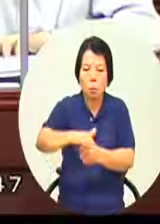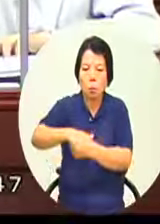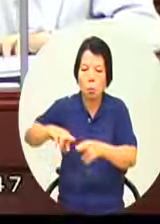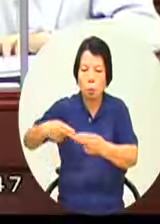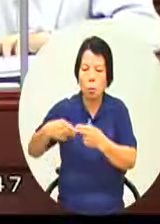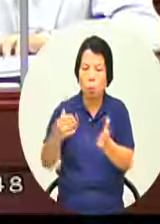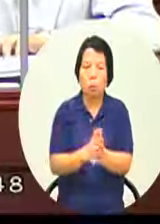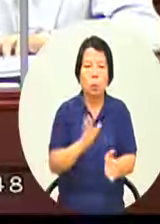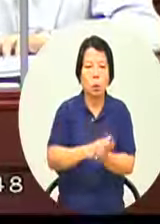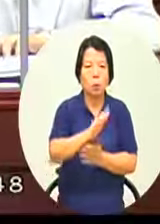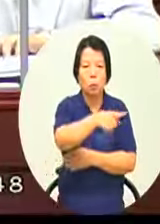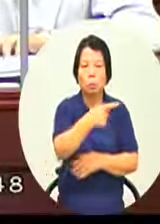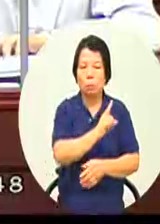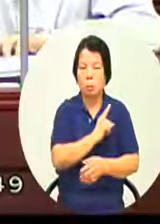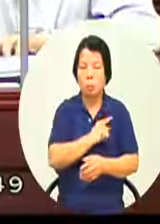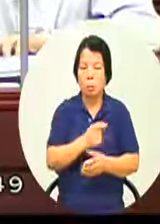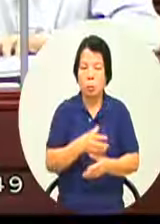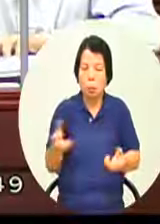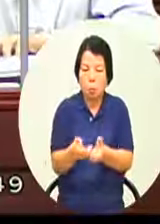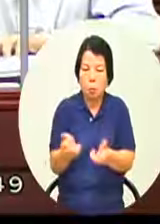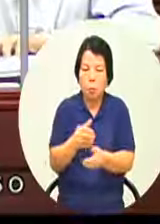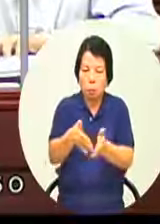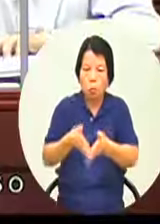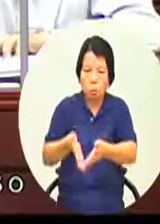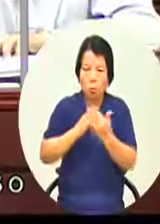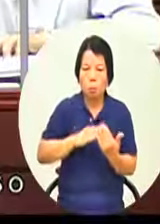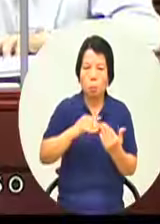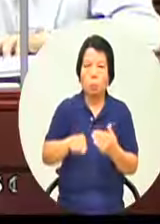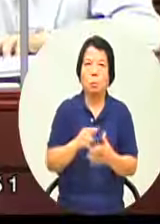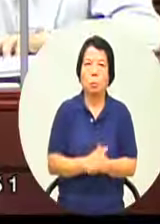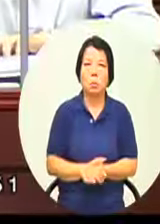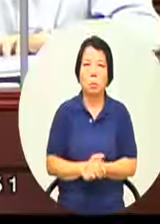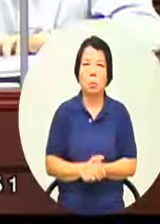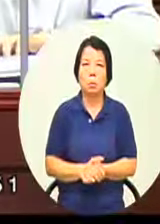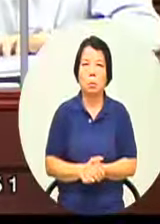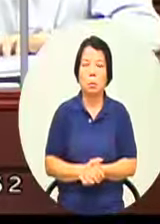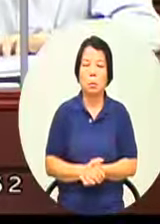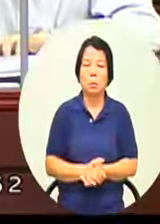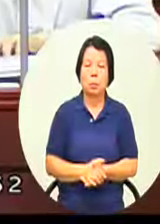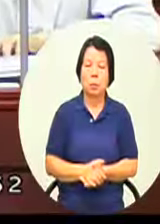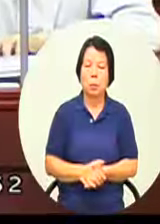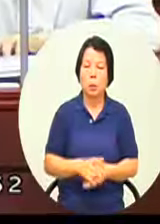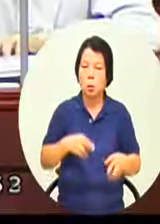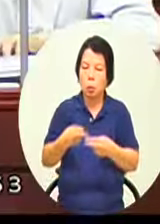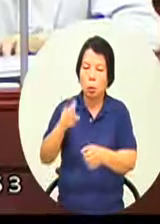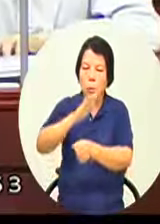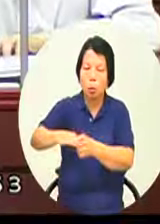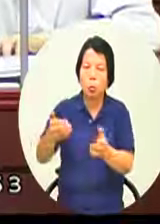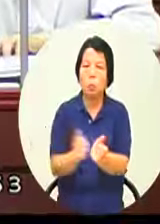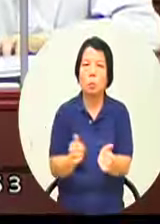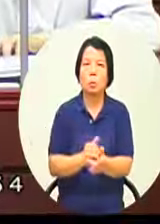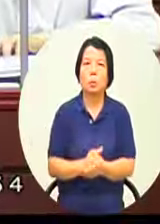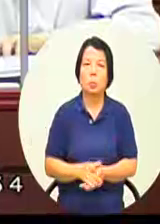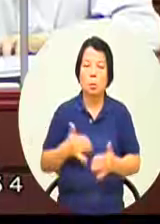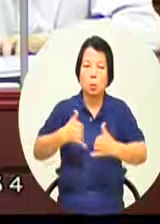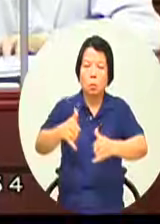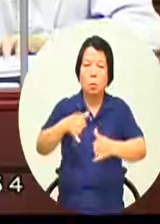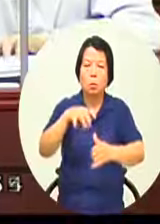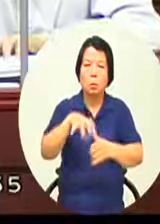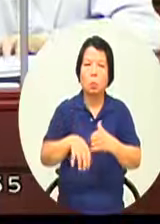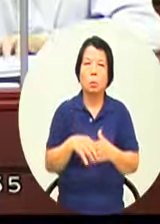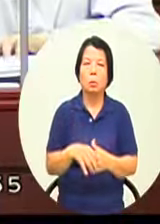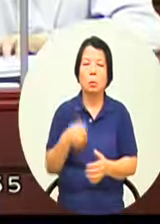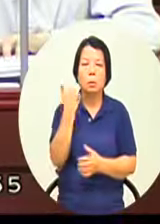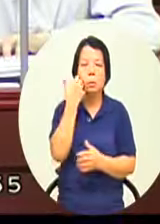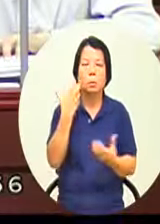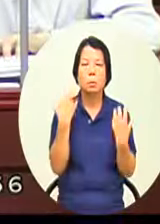们的修复，他们还是要尽责。这个部分我们 有核定修好了没有？重点修好了没 有？路面已经修复好了，路面，但是 现在知道是谁的